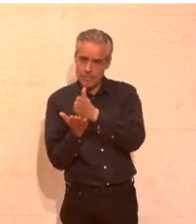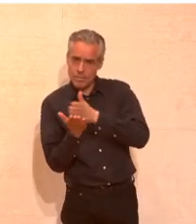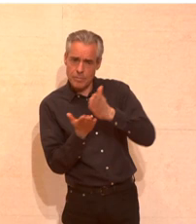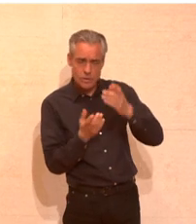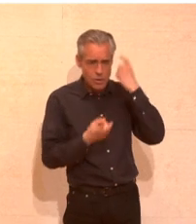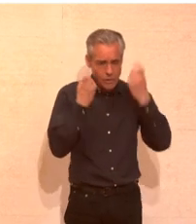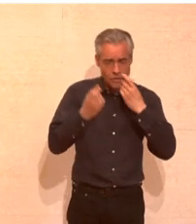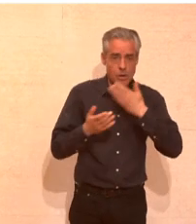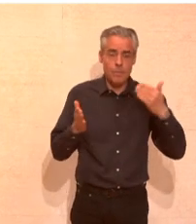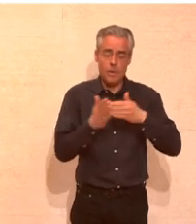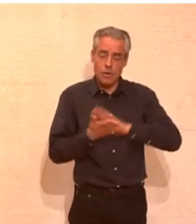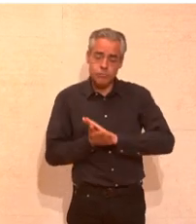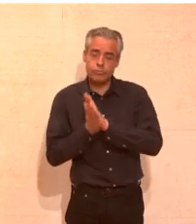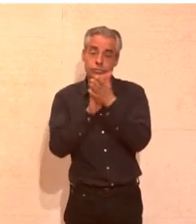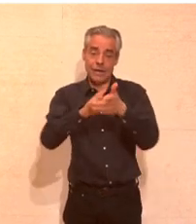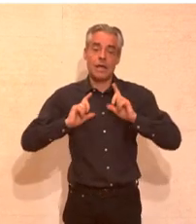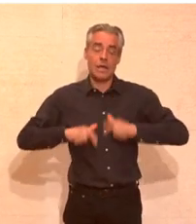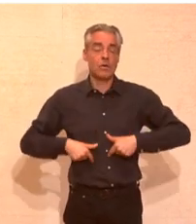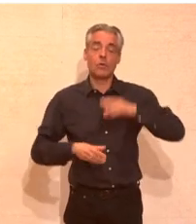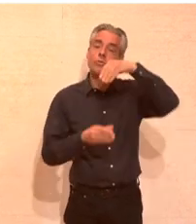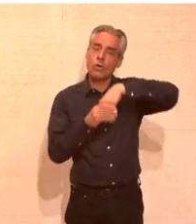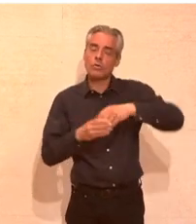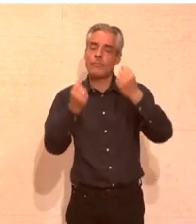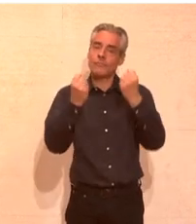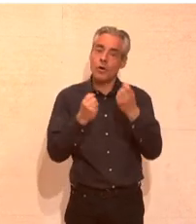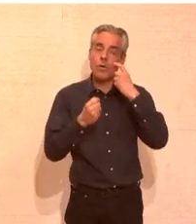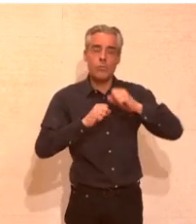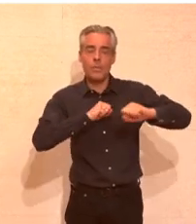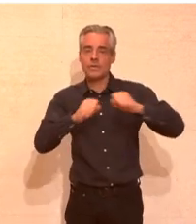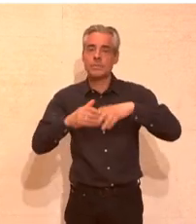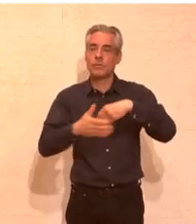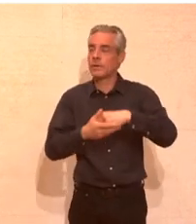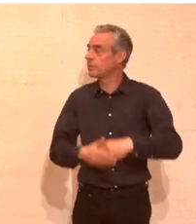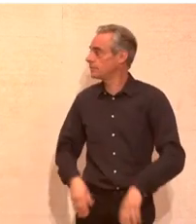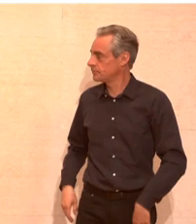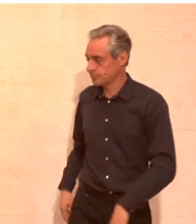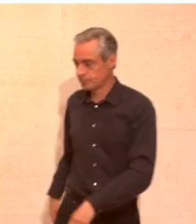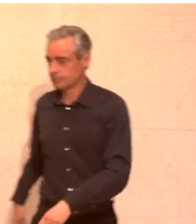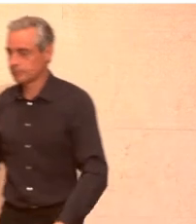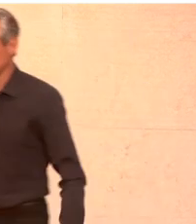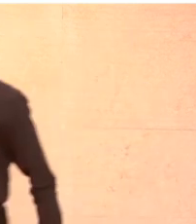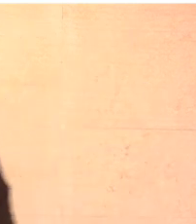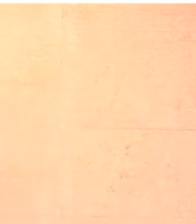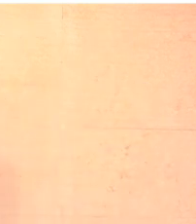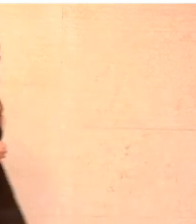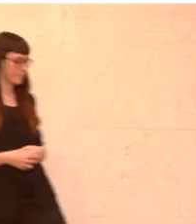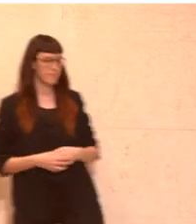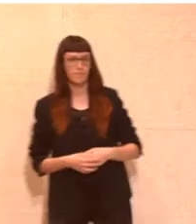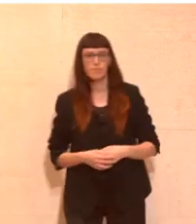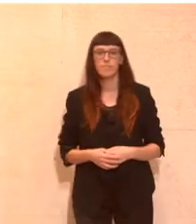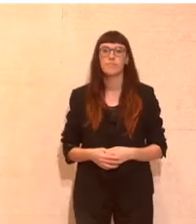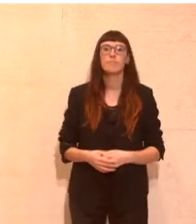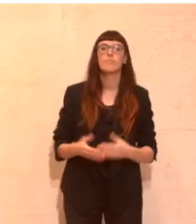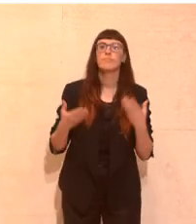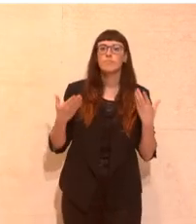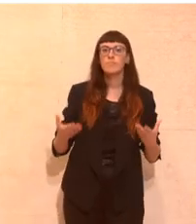pistes d'amélioration, et l'école a toute sa place pour être acteur dans ce domaine. Donc aujourd'hui, on va vous présenter l'état